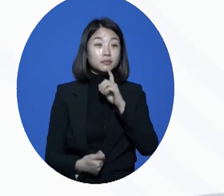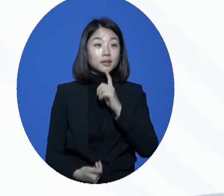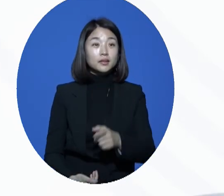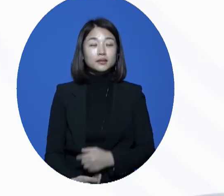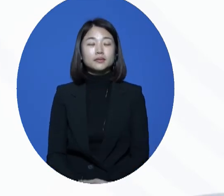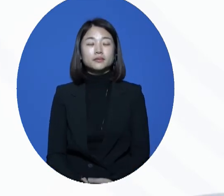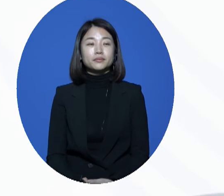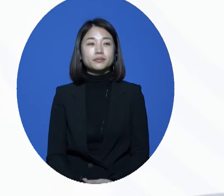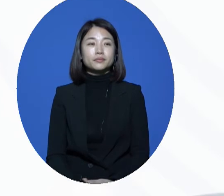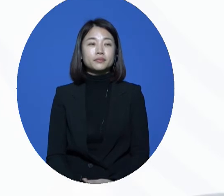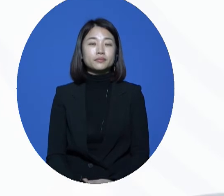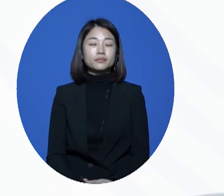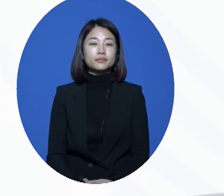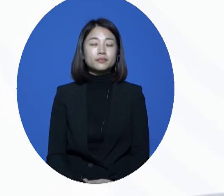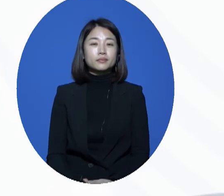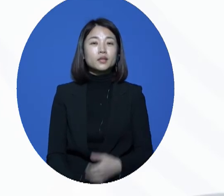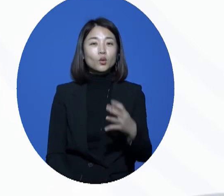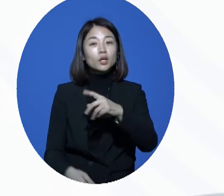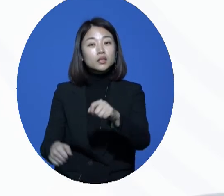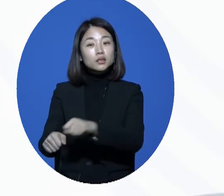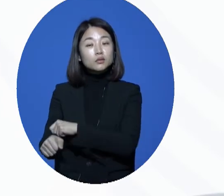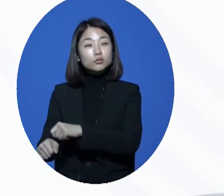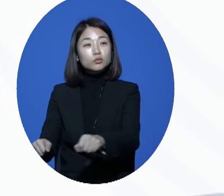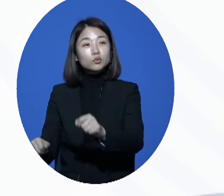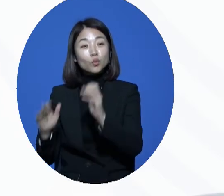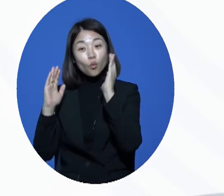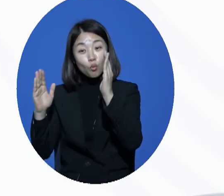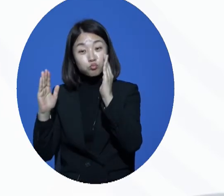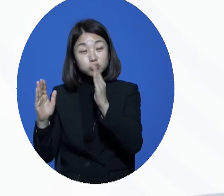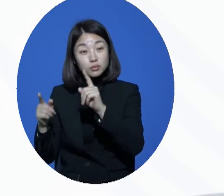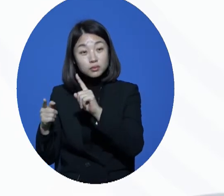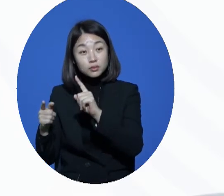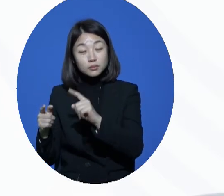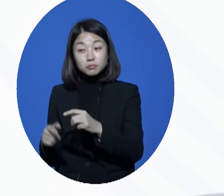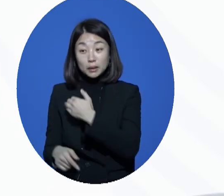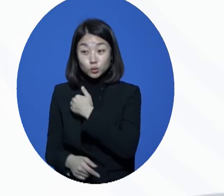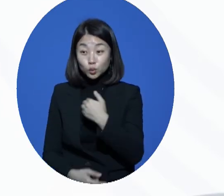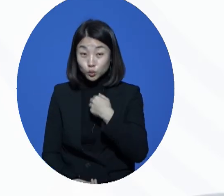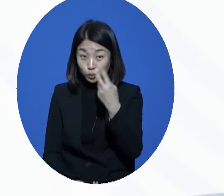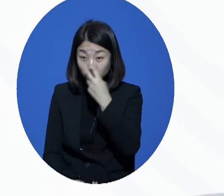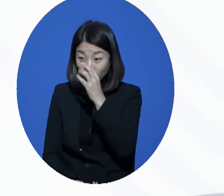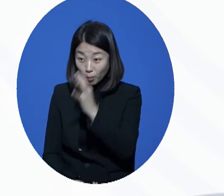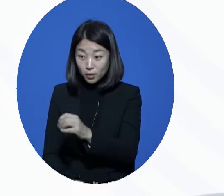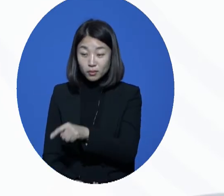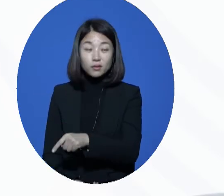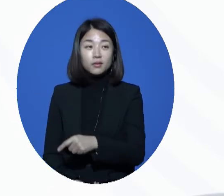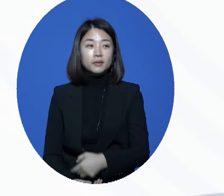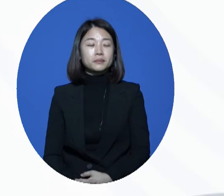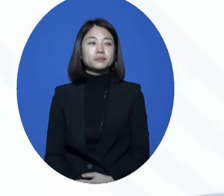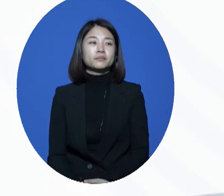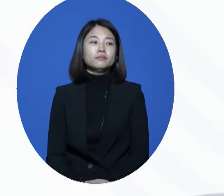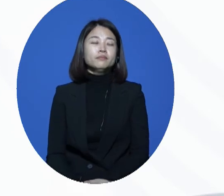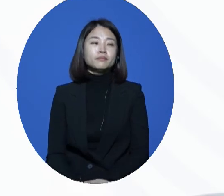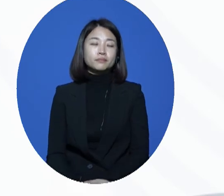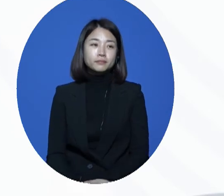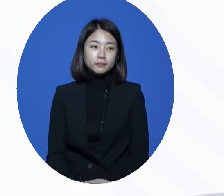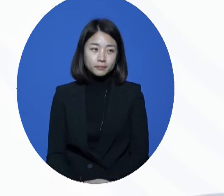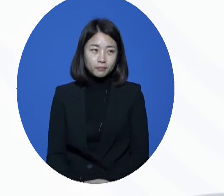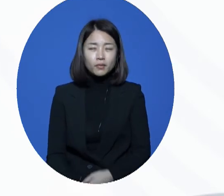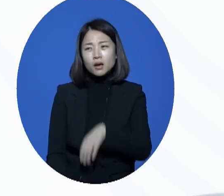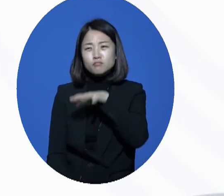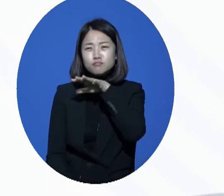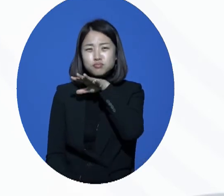말씀해 주셨습니다. 또 특수학급 온라인 수업에 대한 만족도와 그 이유를 살펴보면요. 이거